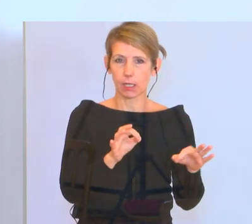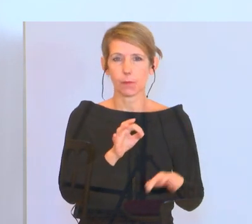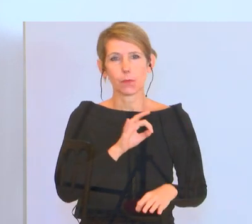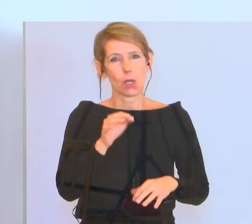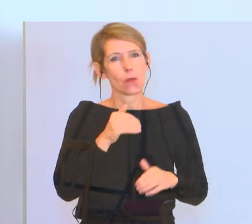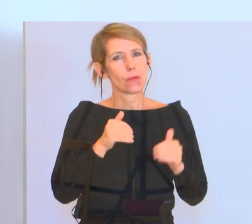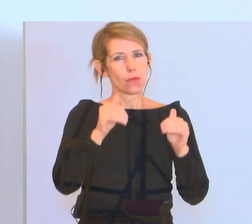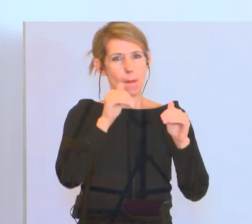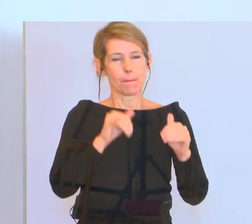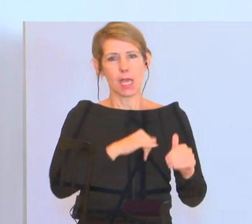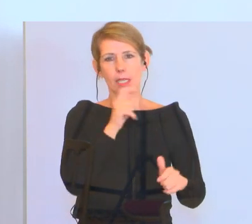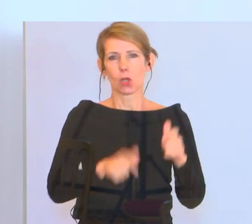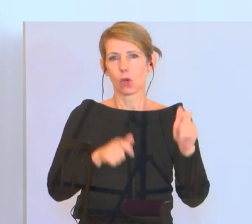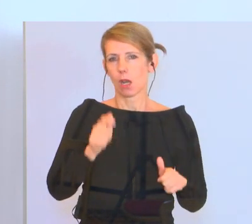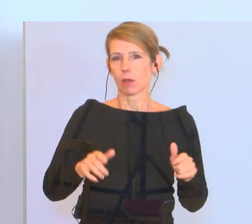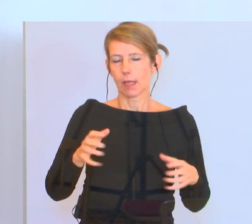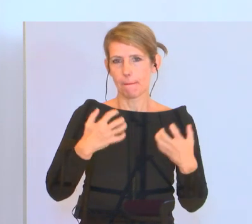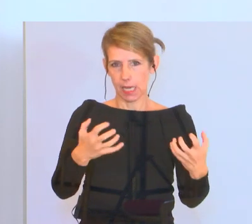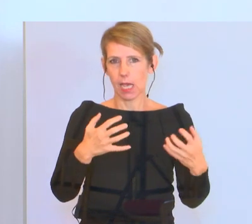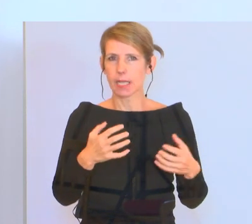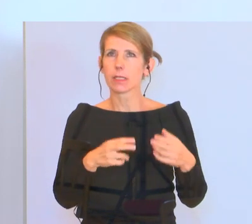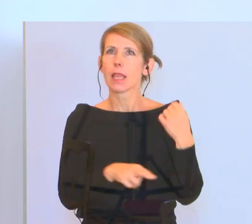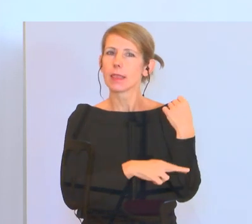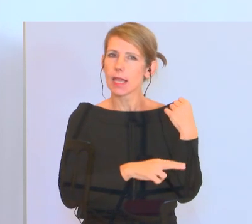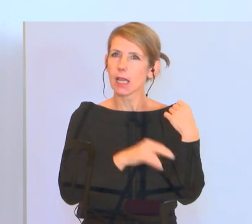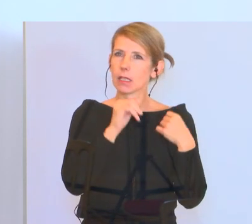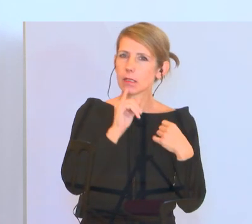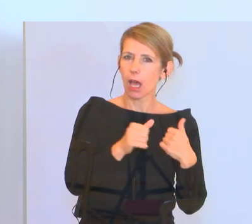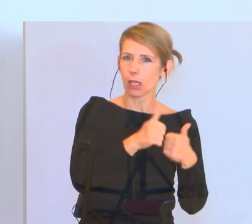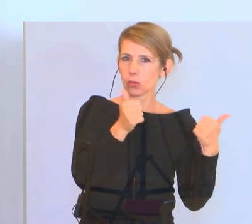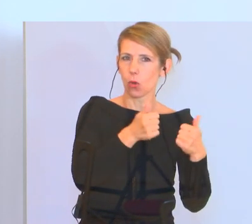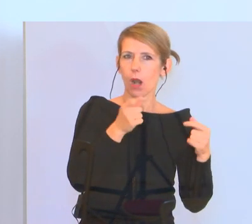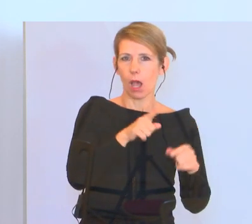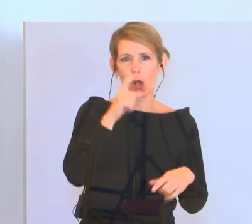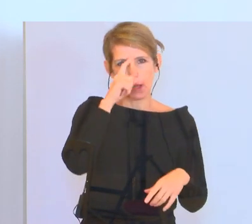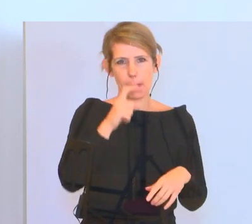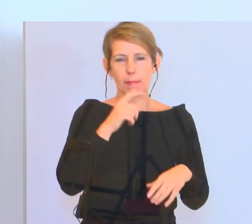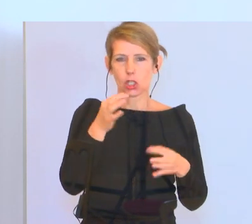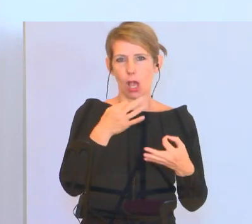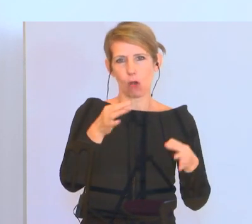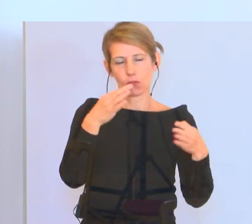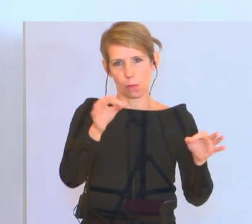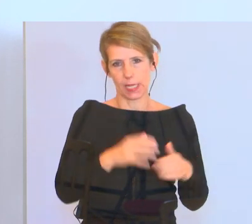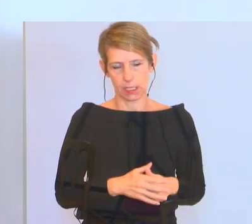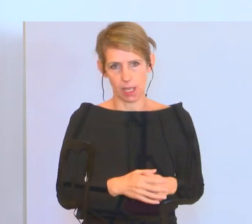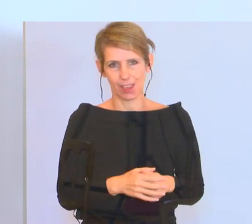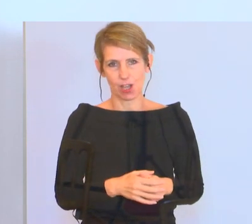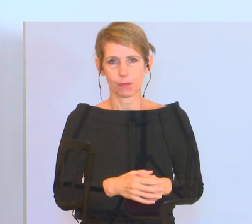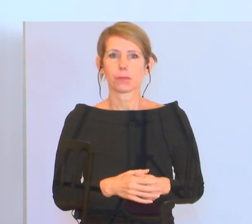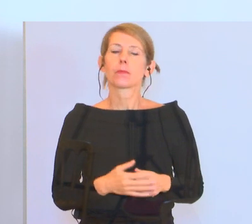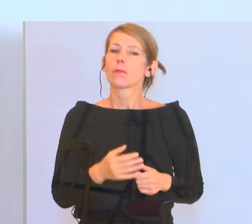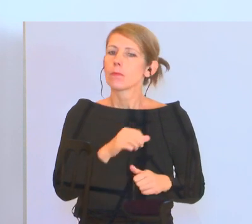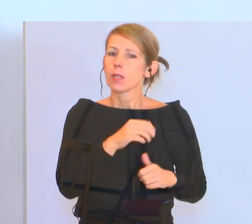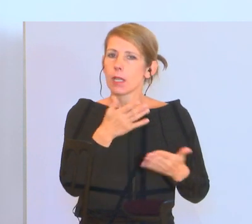mehr junge Menschen für eine Lehre zu begeistern und somit auch das Image des Lehrberufs nachhaltig aufzuwerten. Sehr geehrte Damen und Herren, die